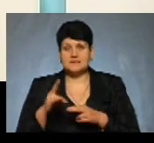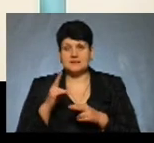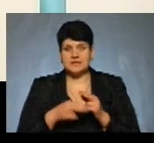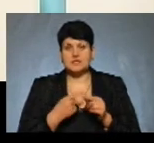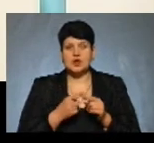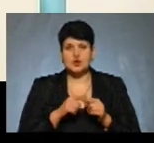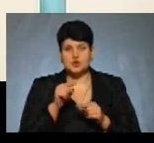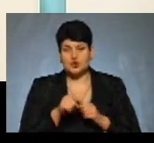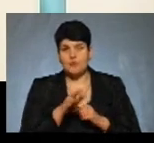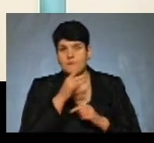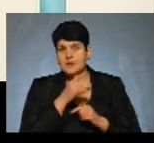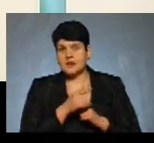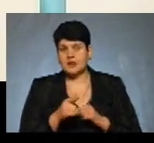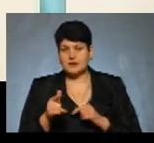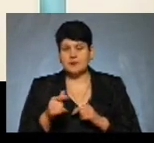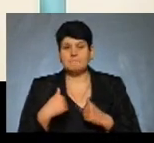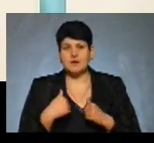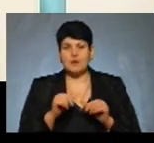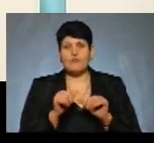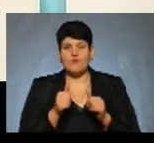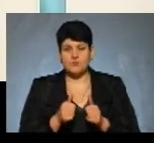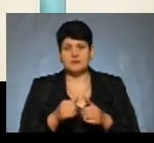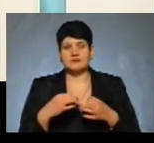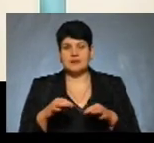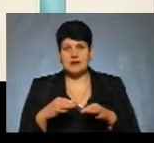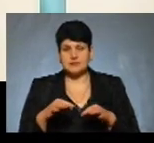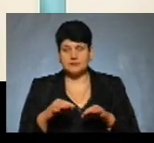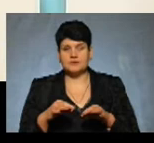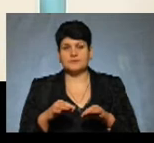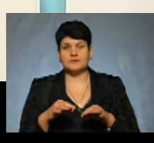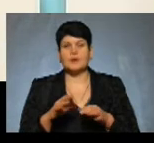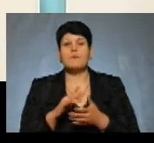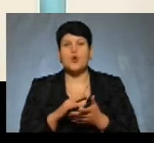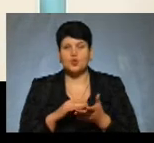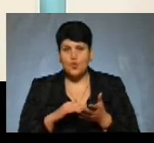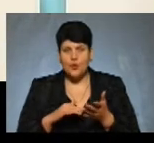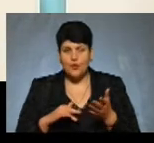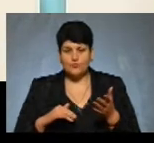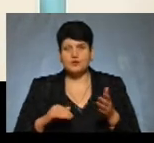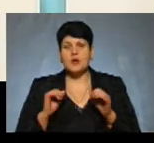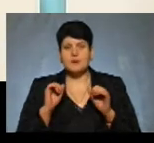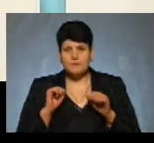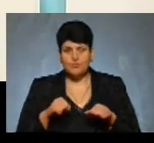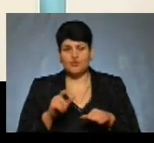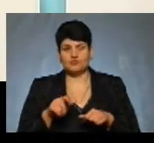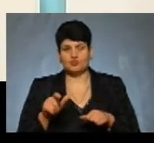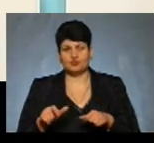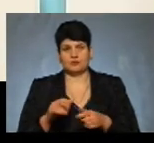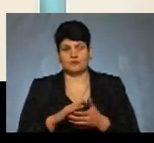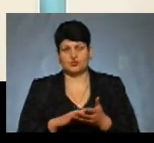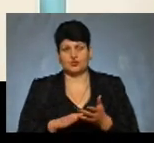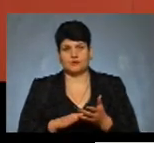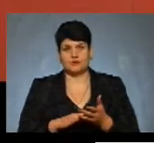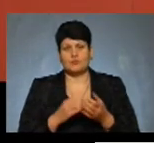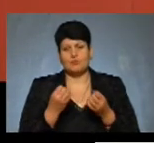періоду ми оформлення транспортних засобів на іноземній реєстрації продовжується і можуть люди їх далі продовжити. Просто без цієї